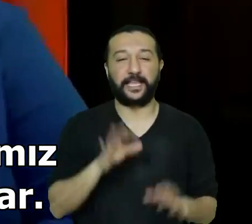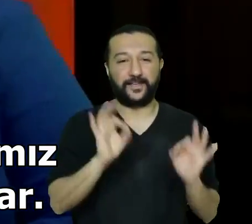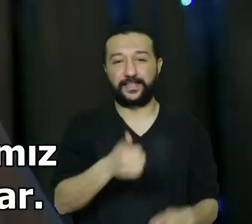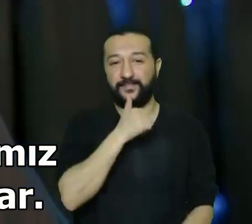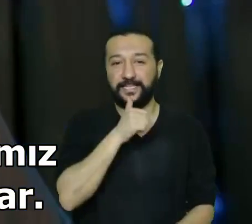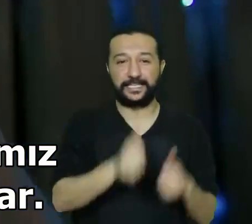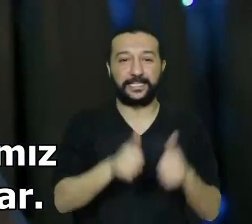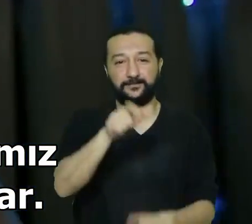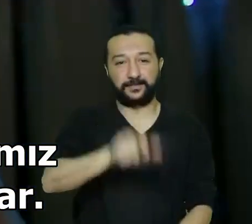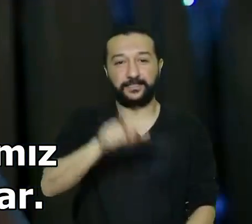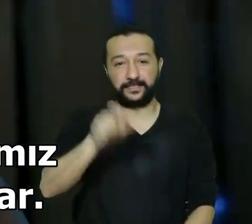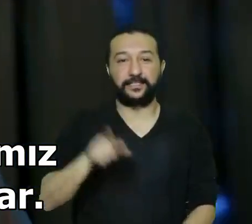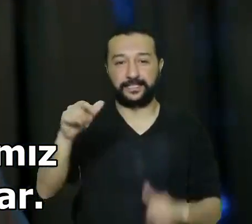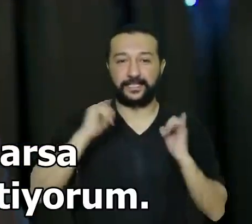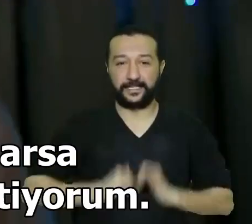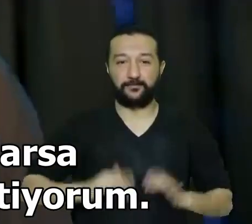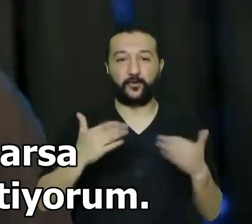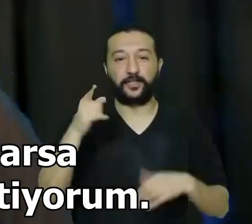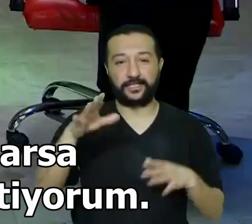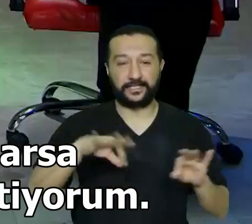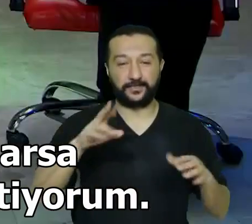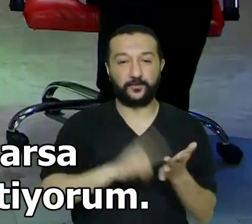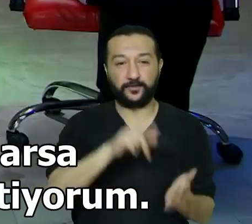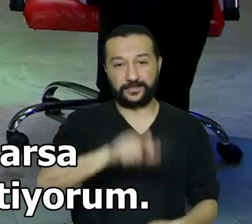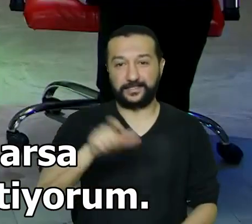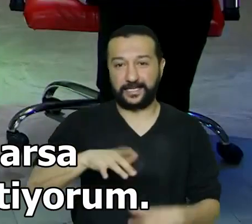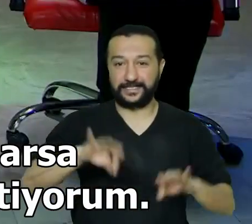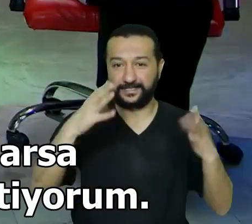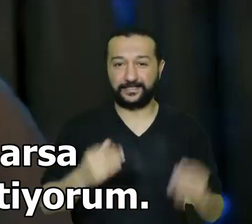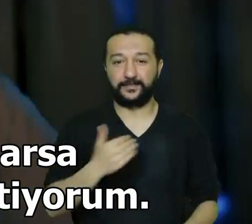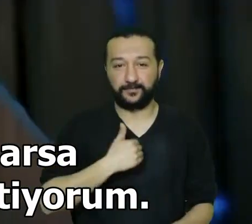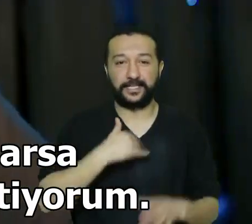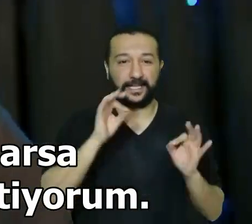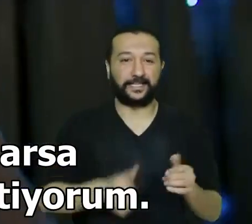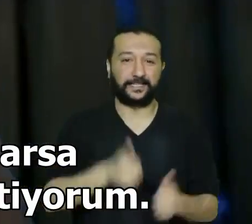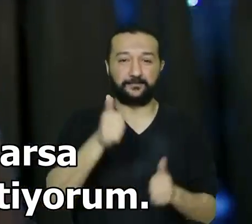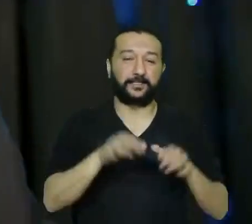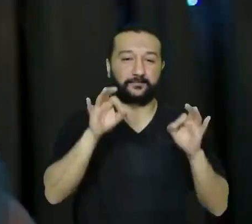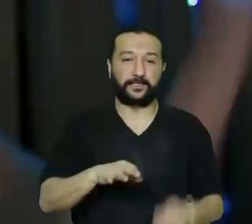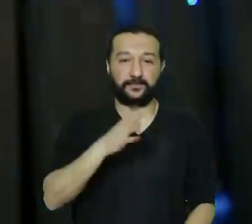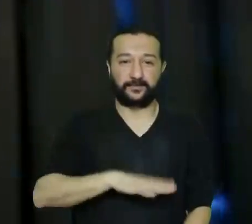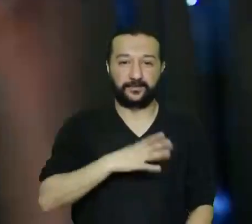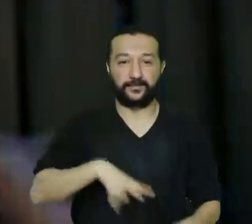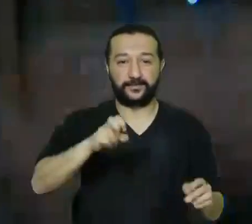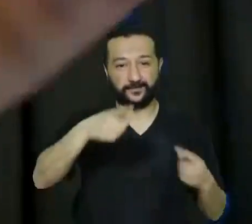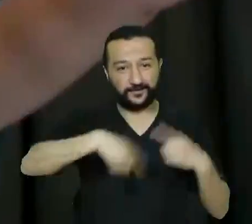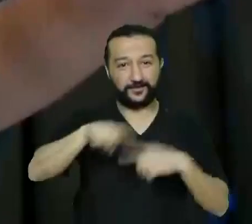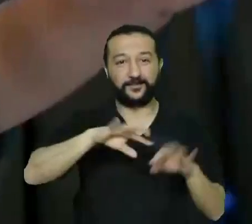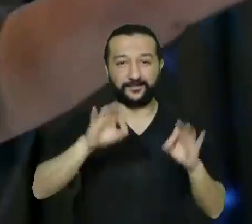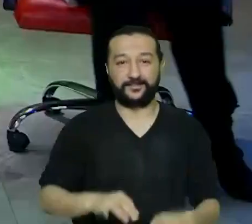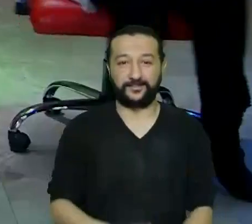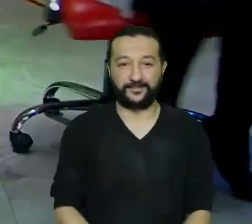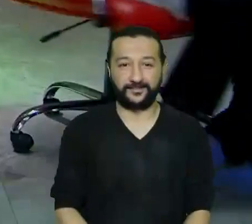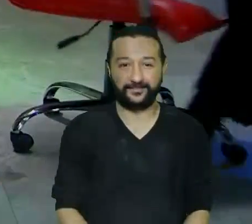efendim, yarışmacılarımız dinlenme odalarında hazırlar. Eğer jüri üyelerimiz de hazırlarsa ben artık yarışmayı başlatmak istiyorum. Koltuklar